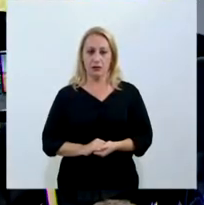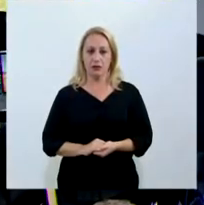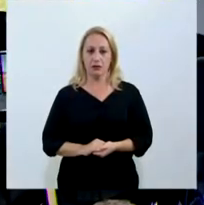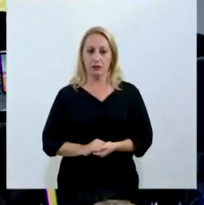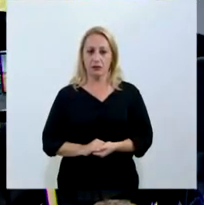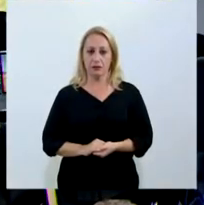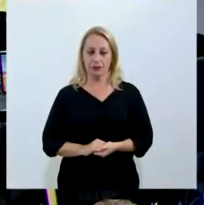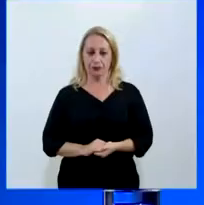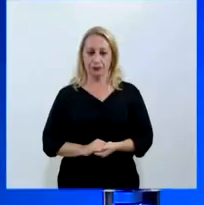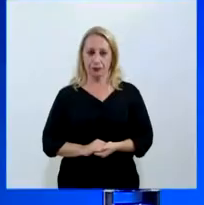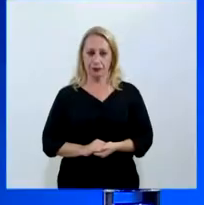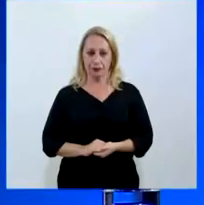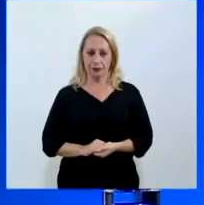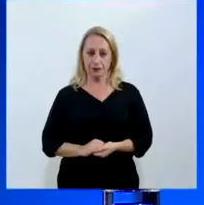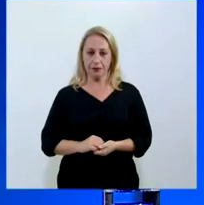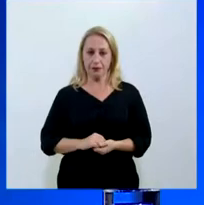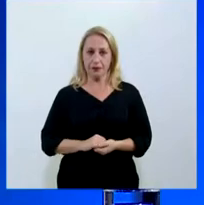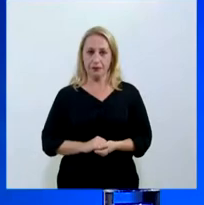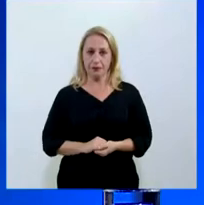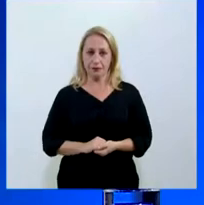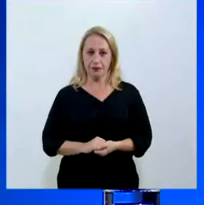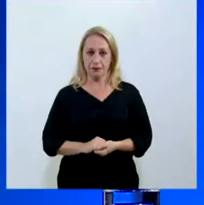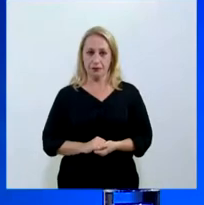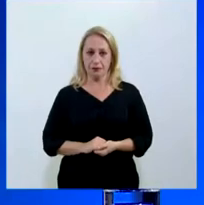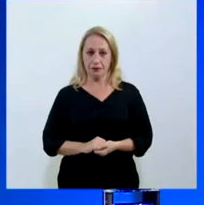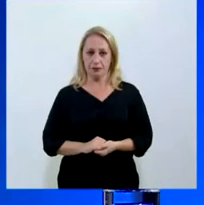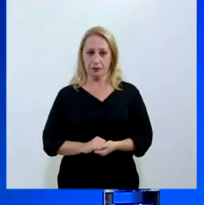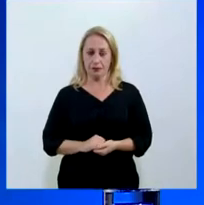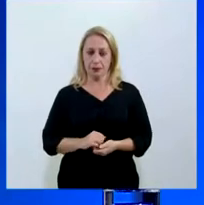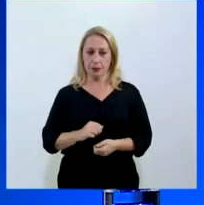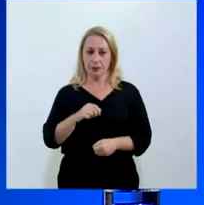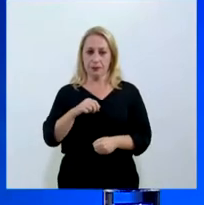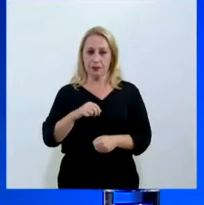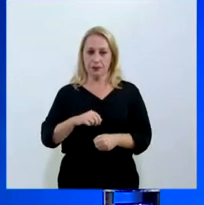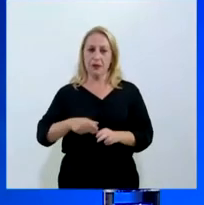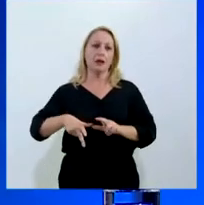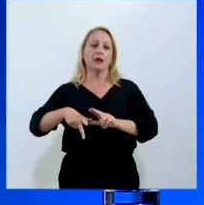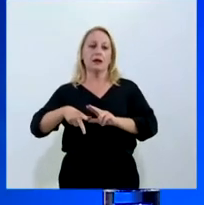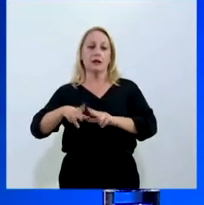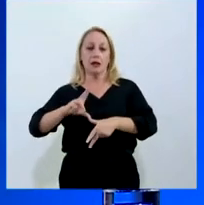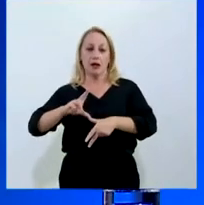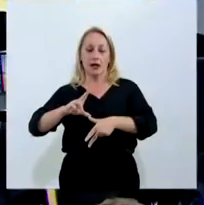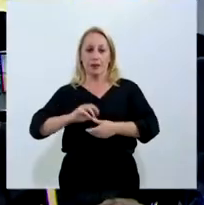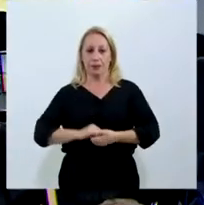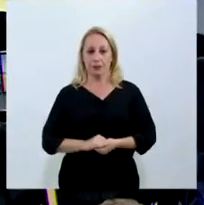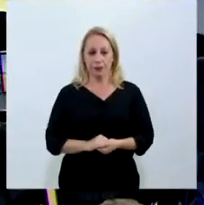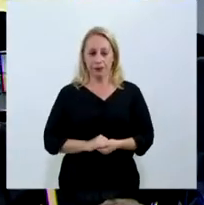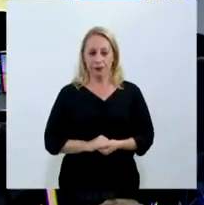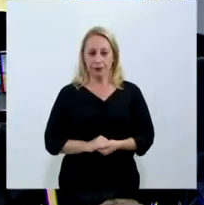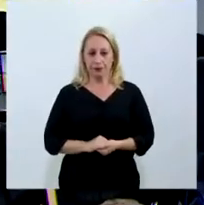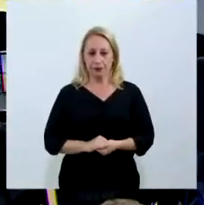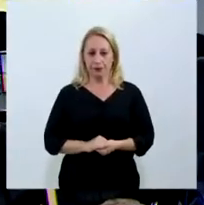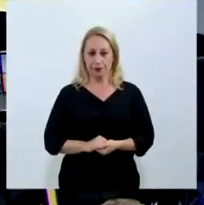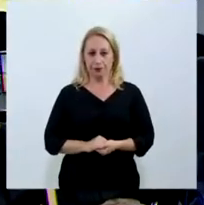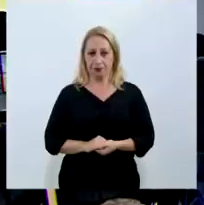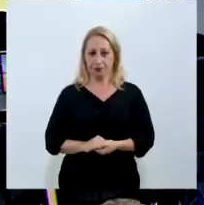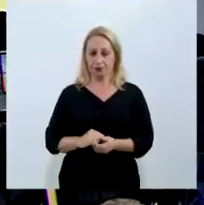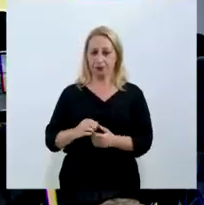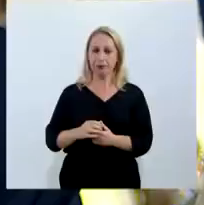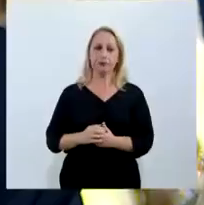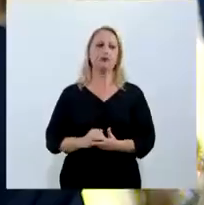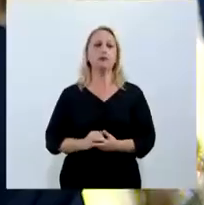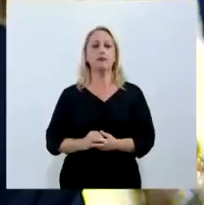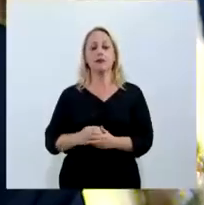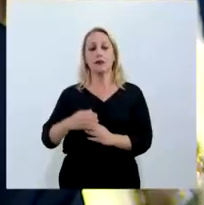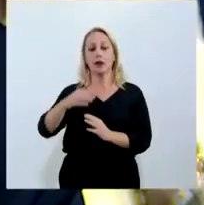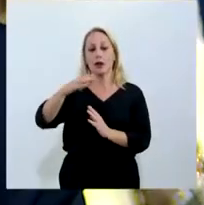Η Ναντίν Χαρδαλιά από την τηλεόραση του Sky και ακολουθεί η Ελένη Ευαγγελοδήμου από τα Νέα. Καλησπέρα κύριε Πρόεδρε. Είπατε